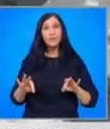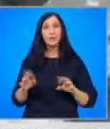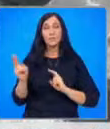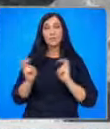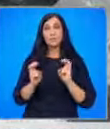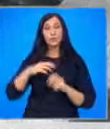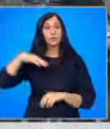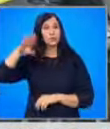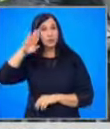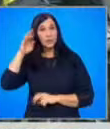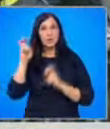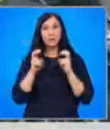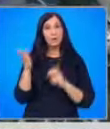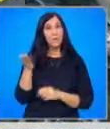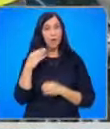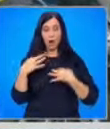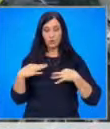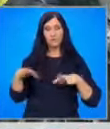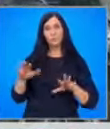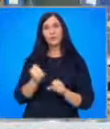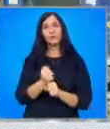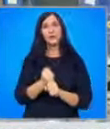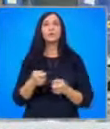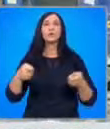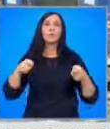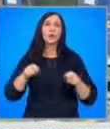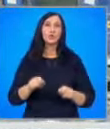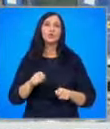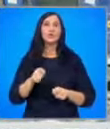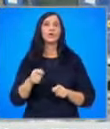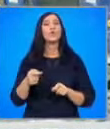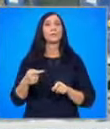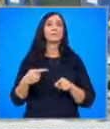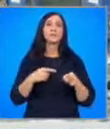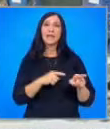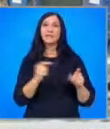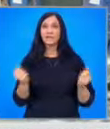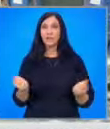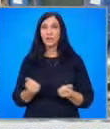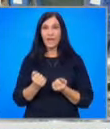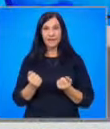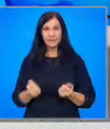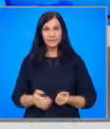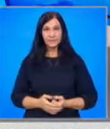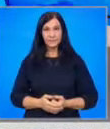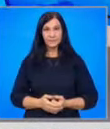предприятието. Служителите в завода бяха освободени от работа до приключването на следствените действия.